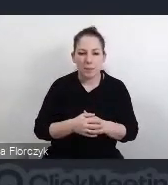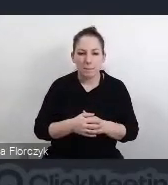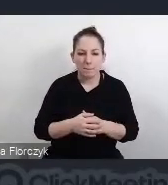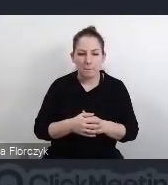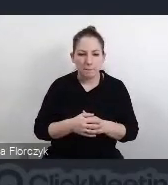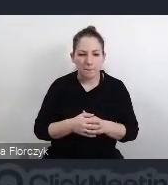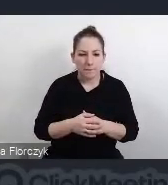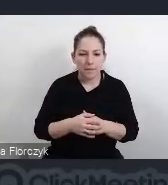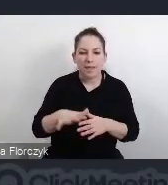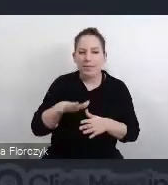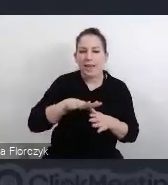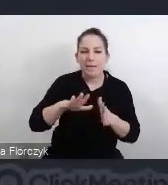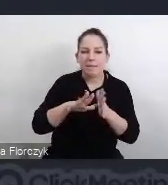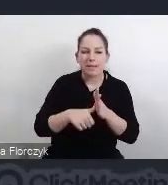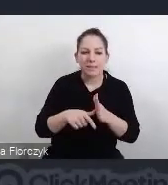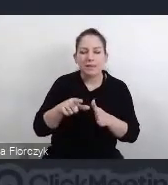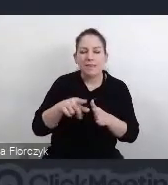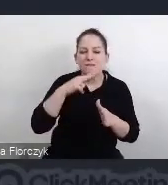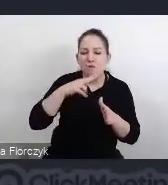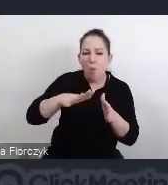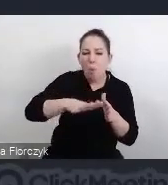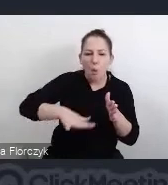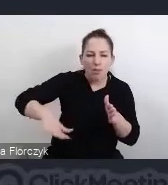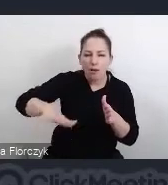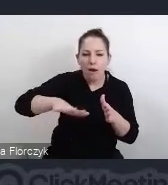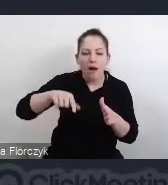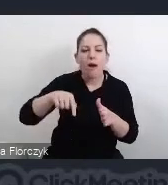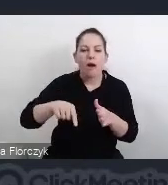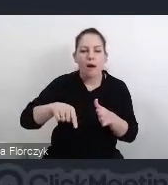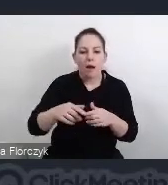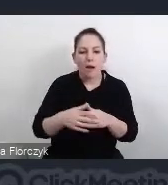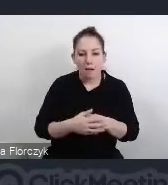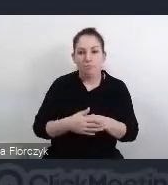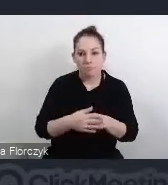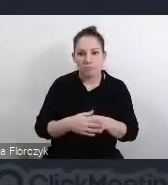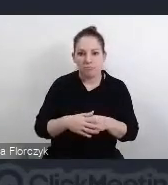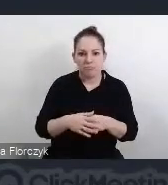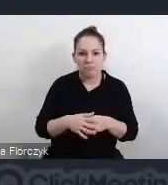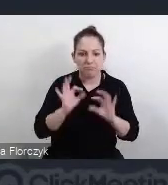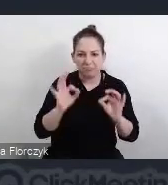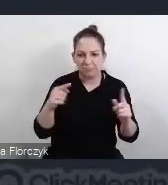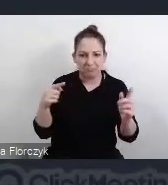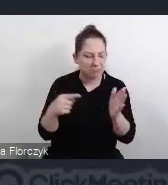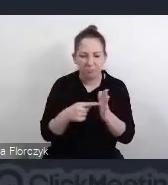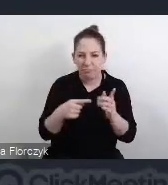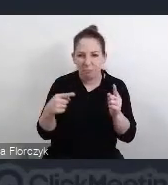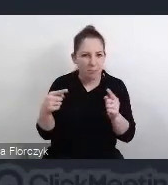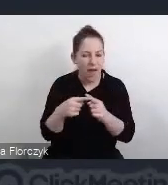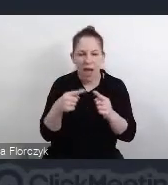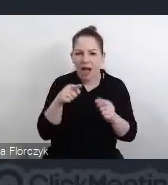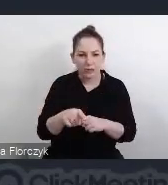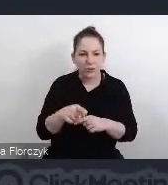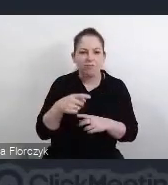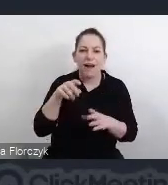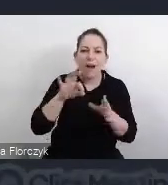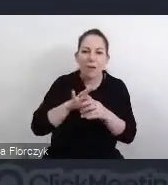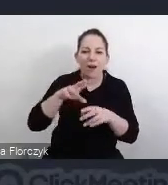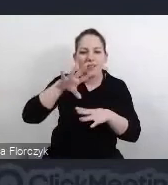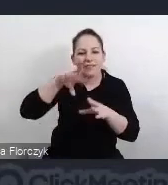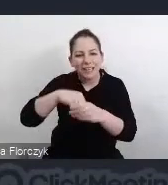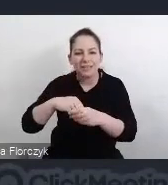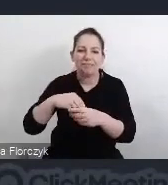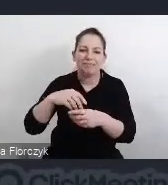na terenie miasta, zbiornik wodny, no, który okazał się strzałem w dziesiątkę. Tam te atrakcje, które przy okazji